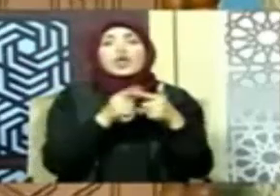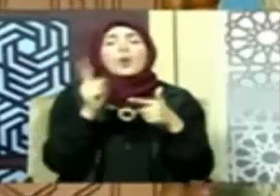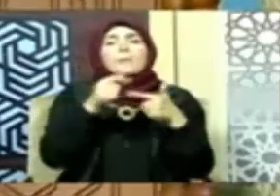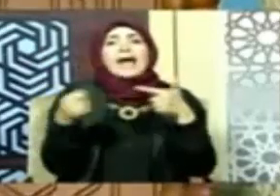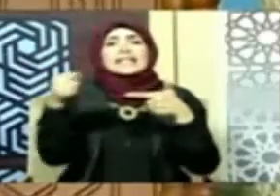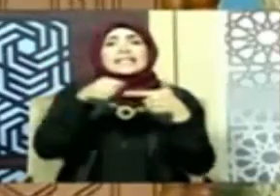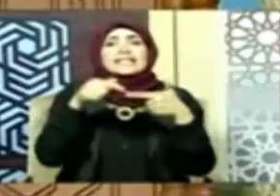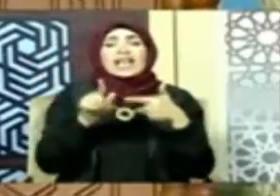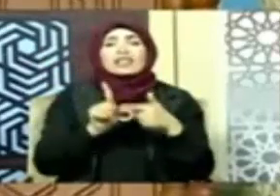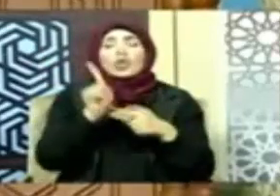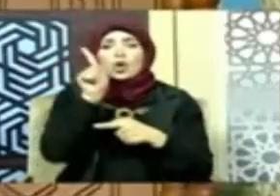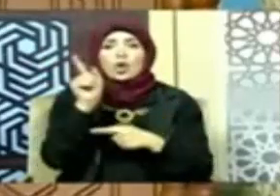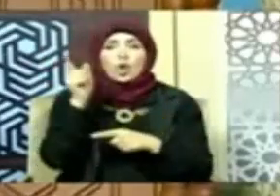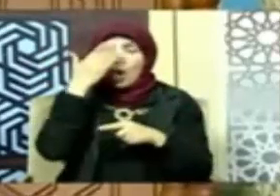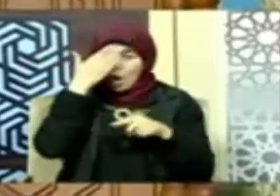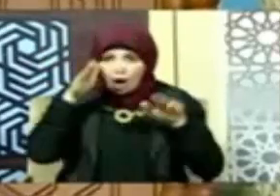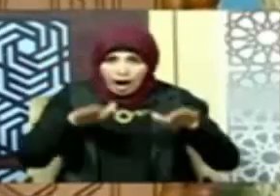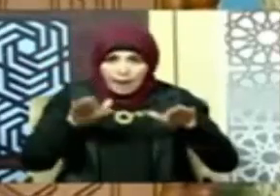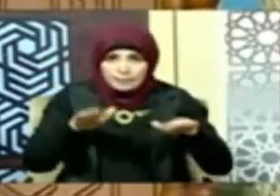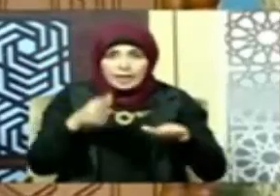بعفو إلا عزا،